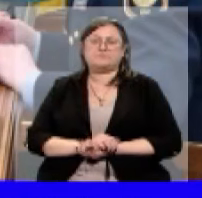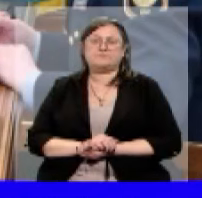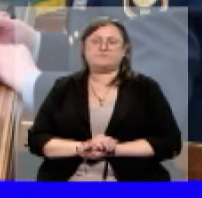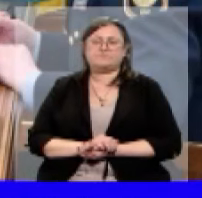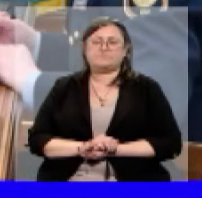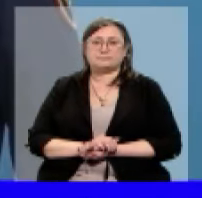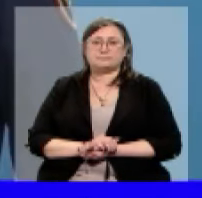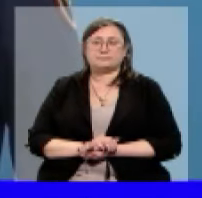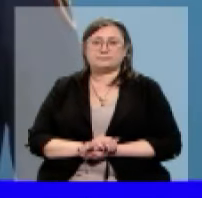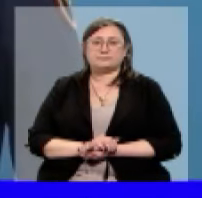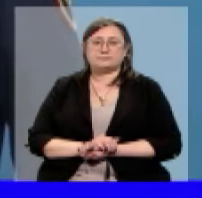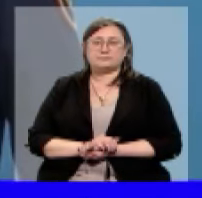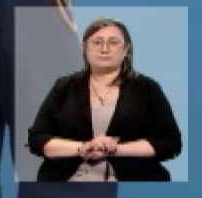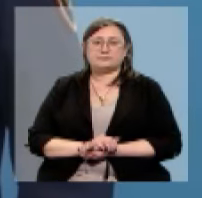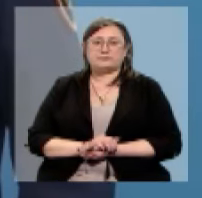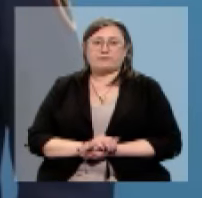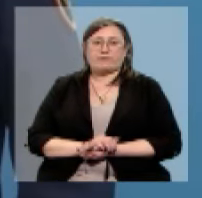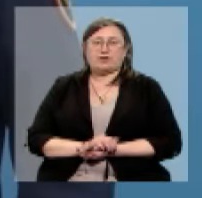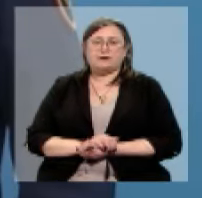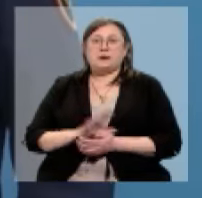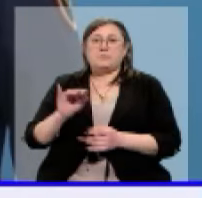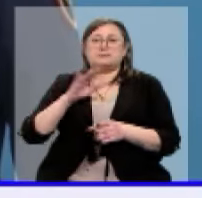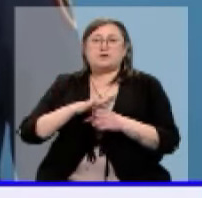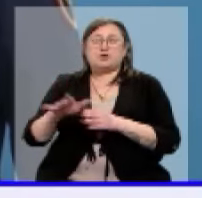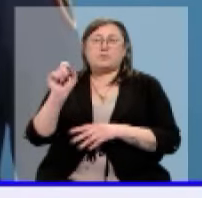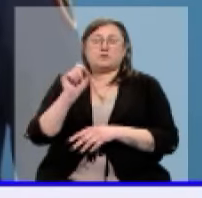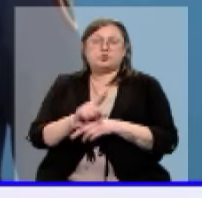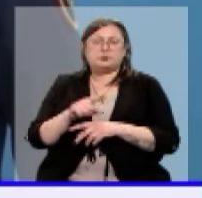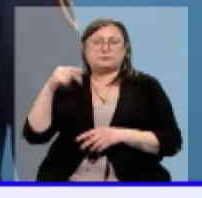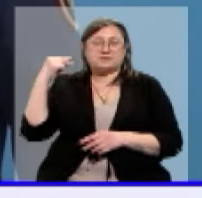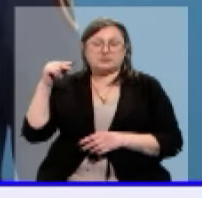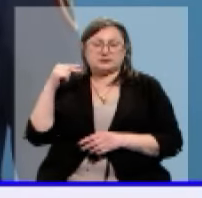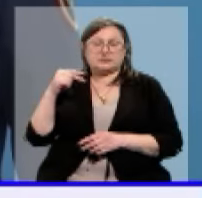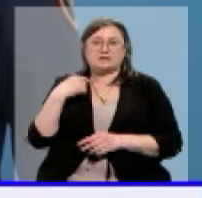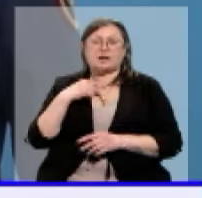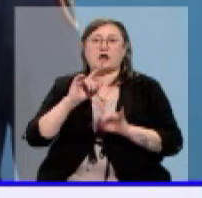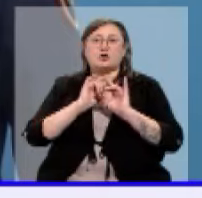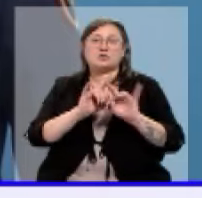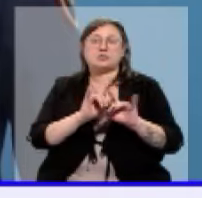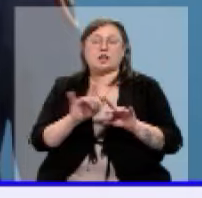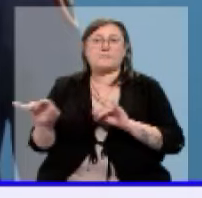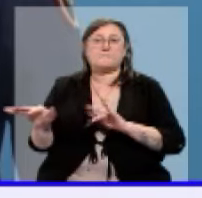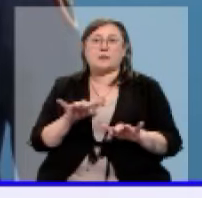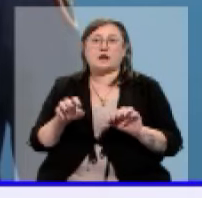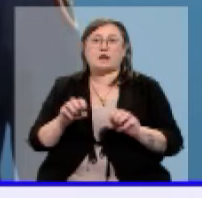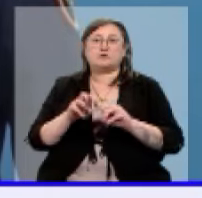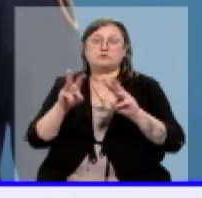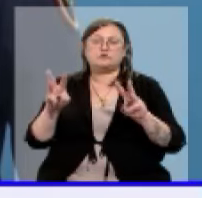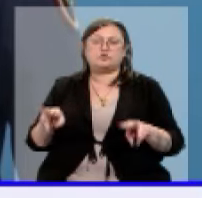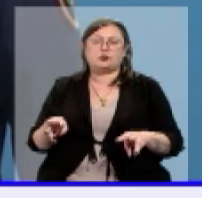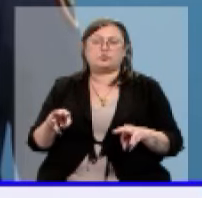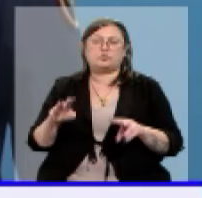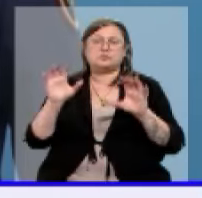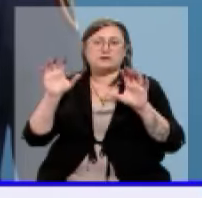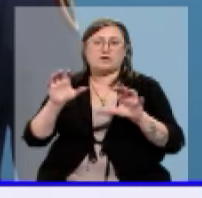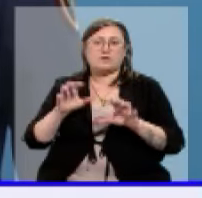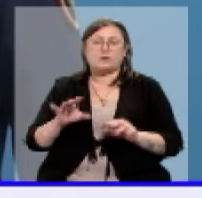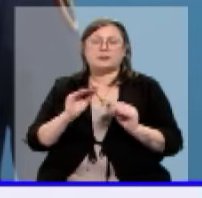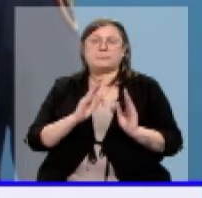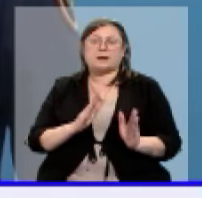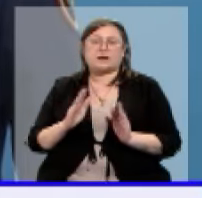берді. Президент тапсырмаларын орындау бойынша заң мен тәртіп қағидатын және құқық бұзушылыққа